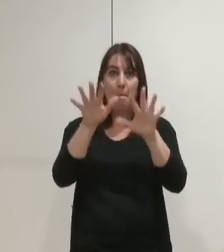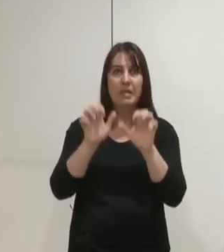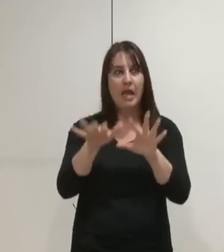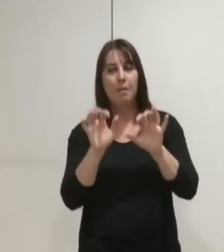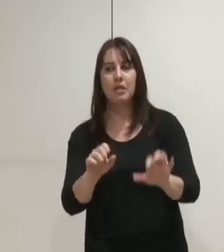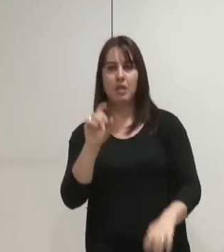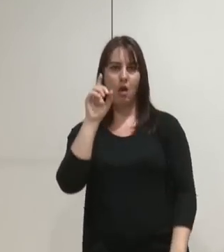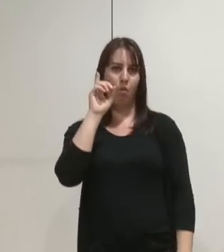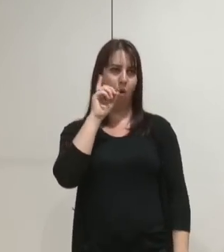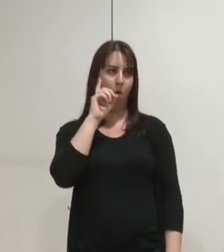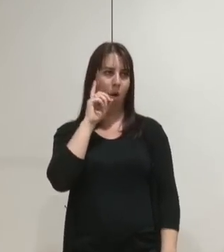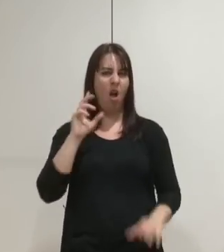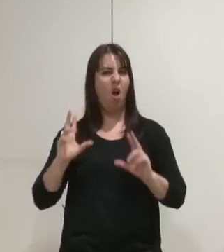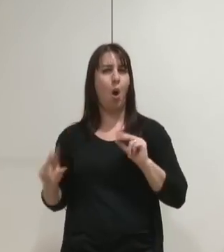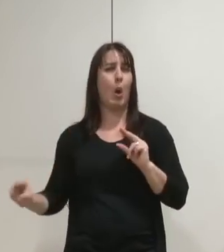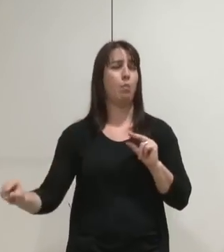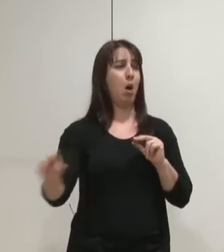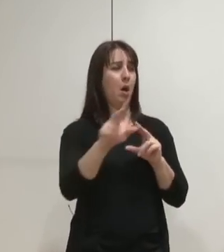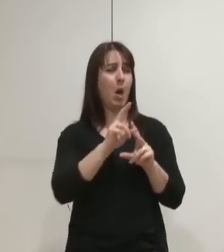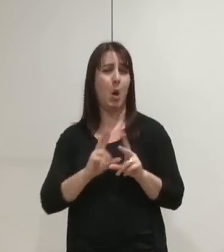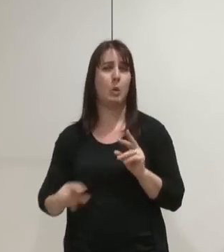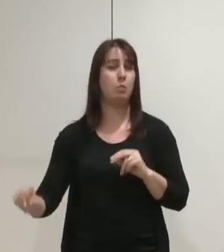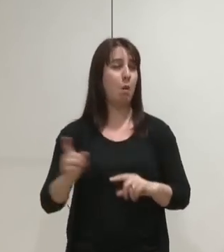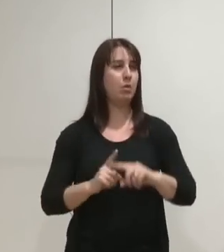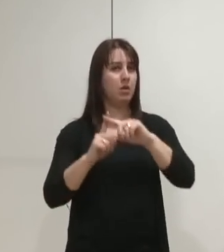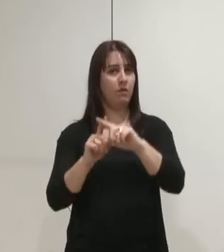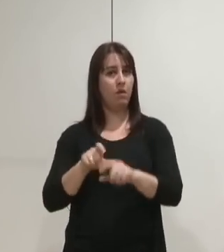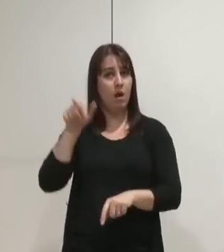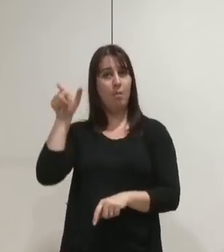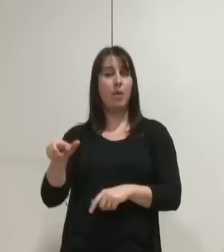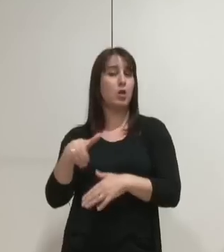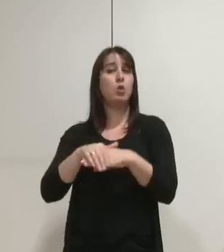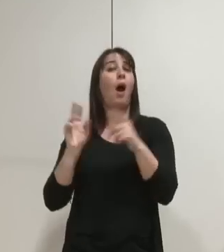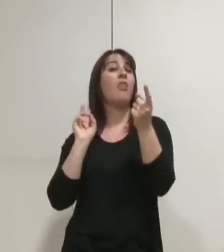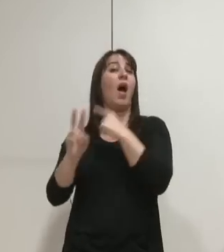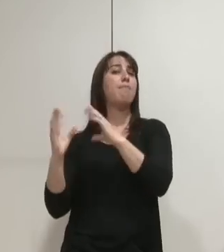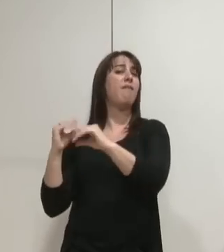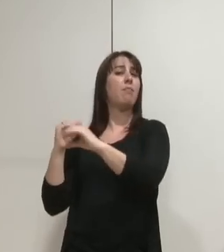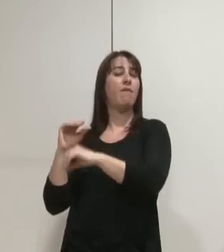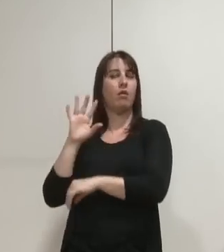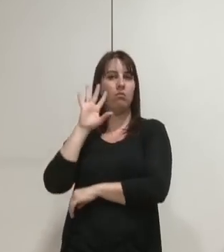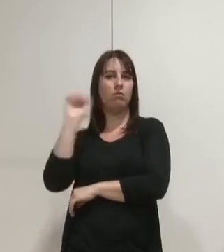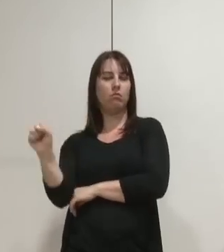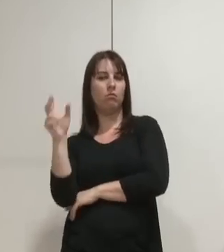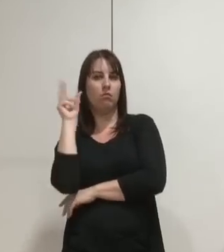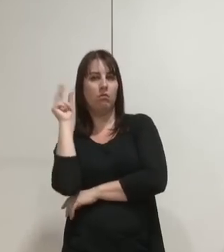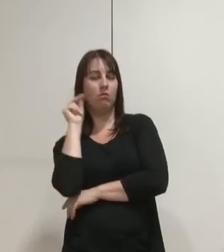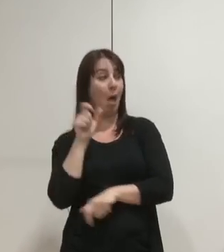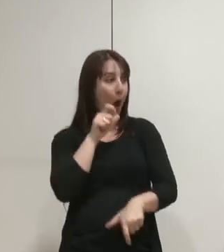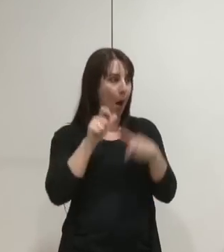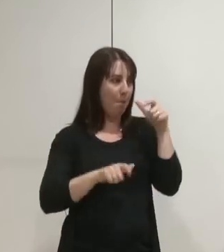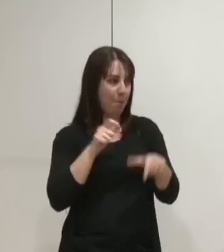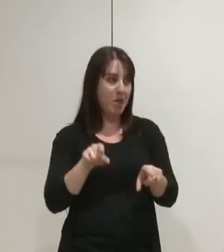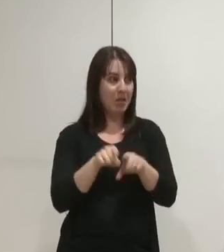rumeurs positives j'ai même entendu une personne un soir à un arrêt de trame dire qu'il y aurait peut-être Godzilla